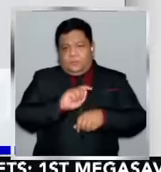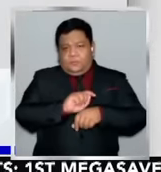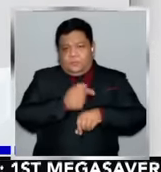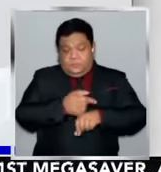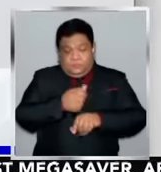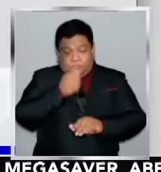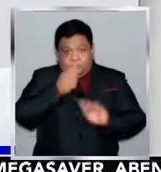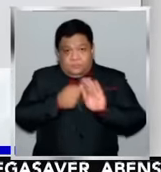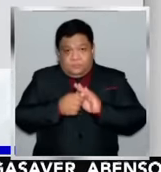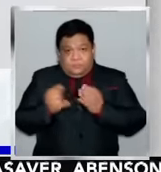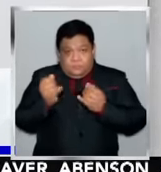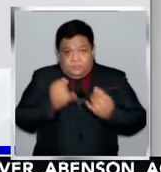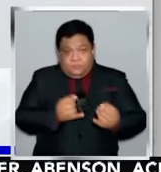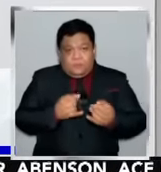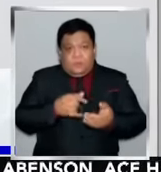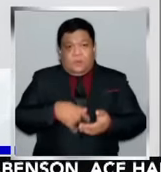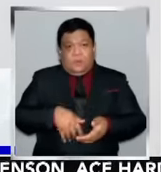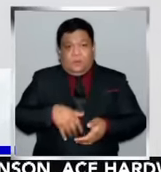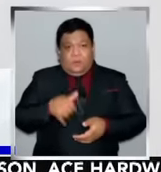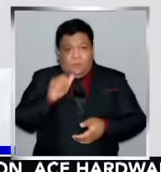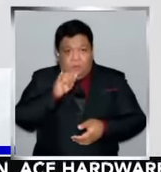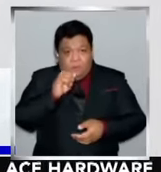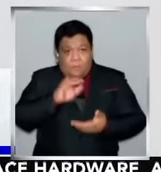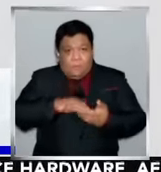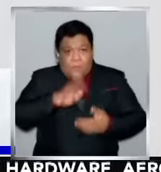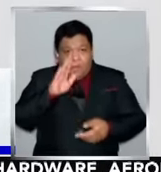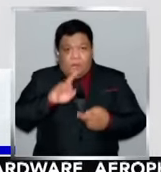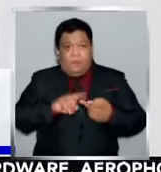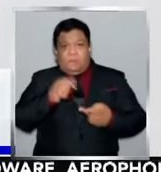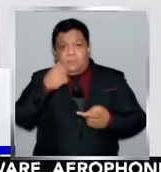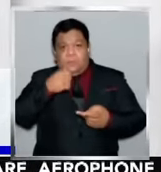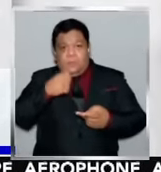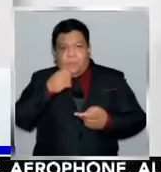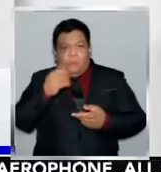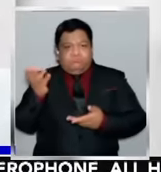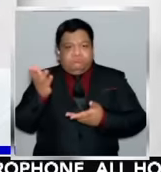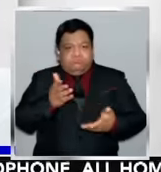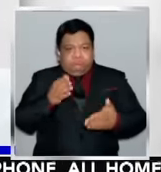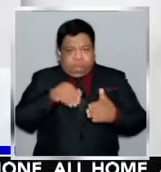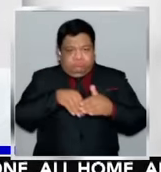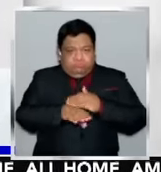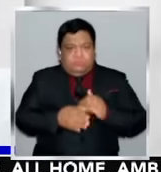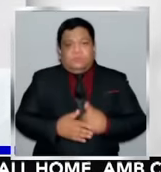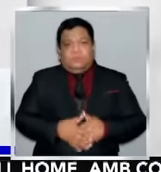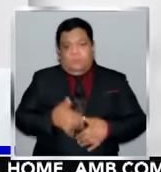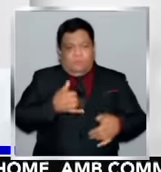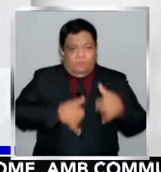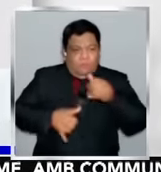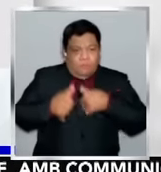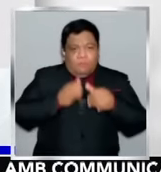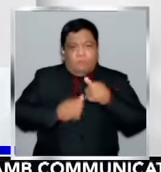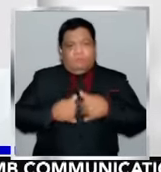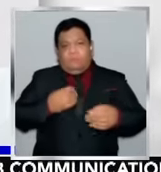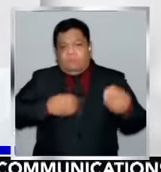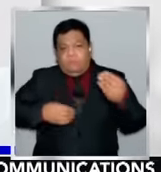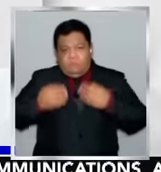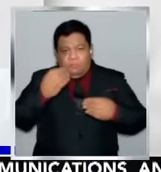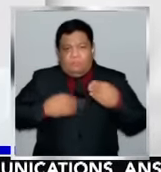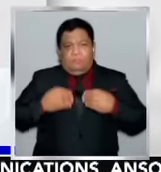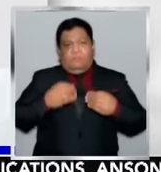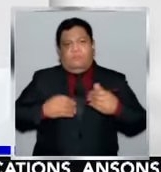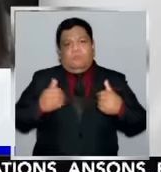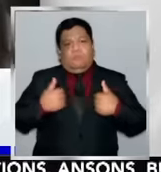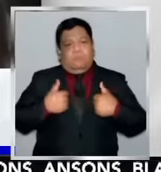babae. Maluwag din daw na nakapagdaraos ng kainan, inuman at iba pang pinagbabawal na aktibidad ang mga may